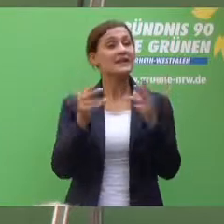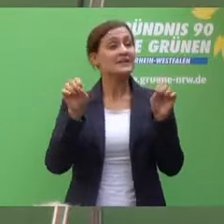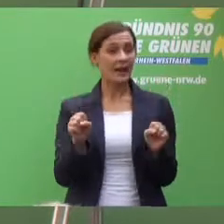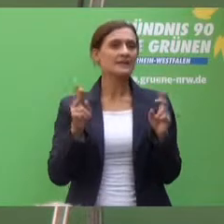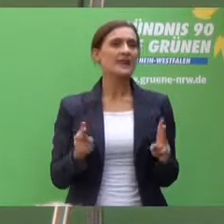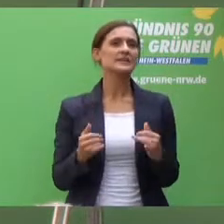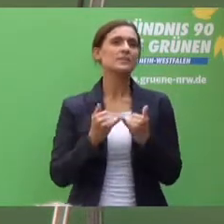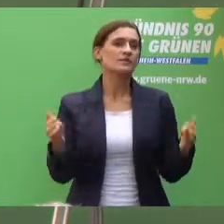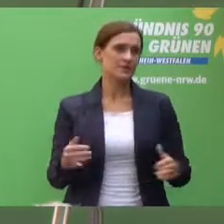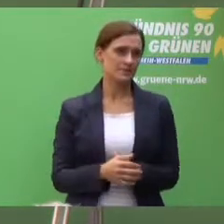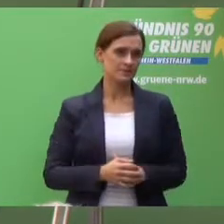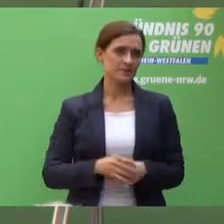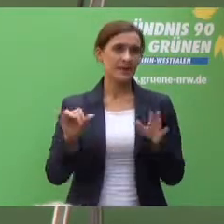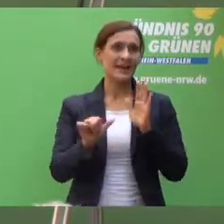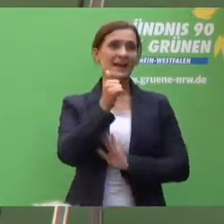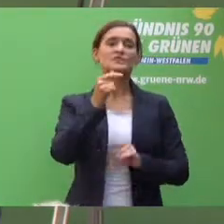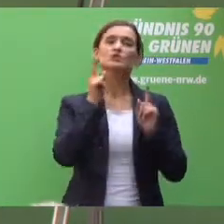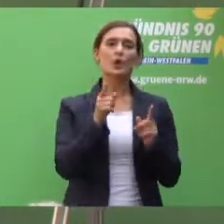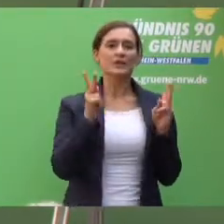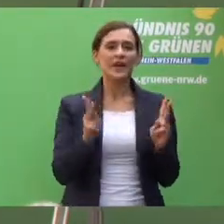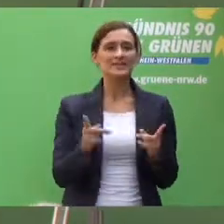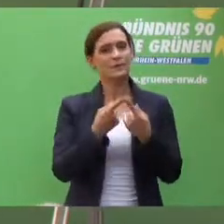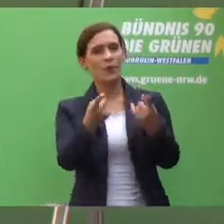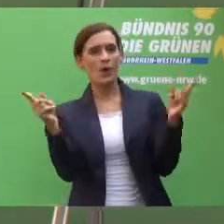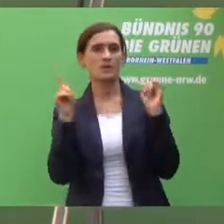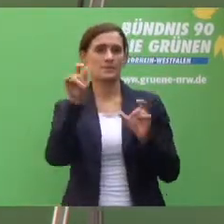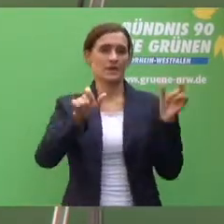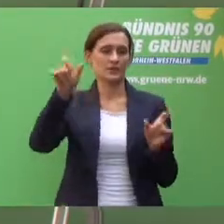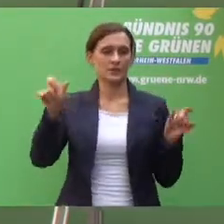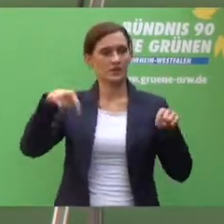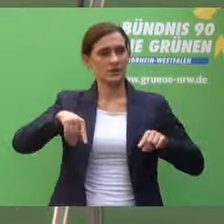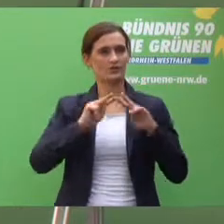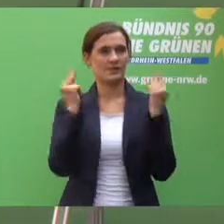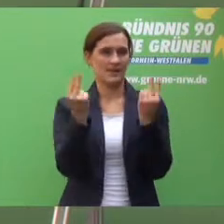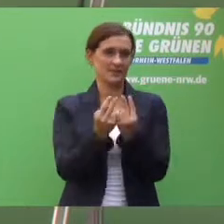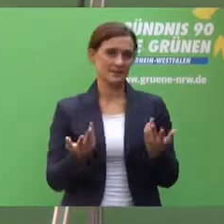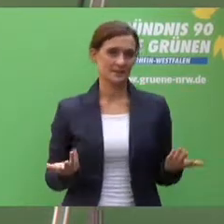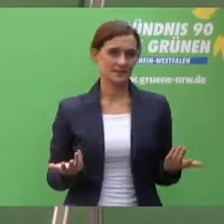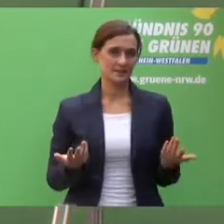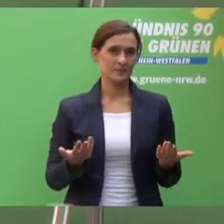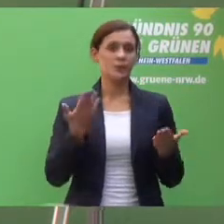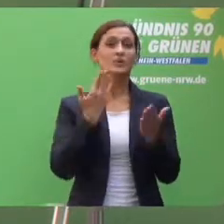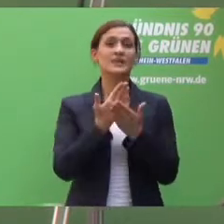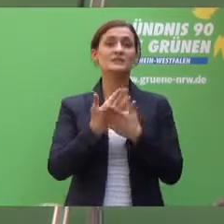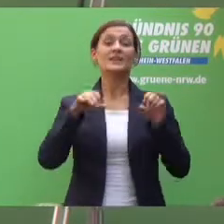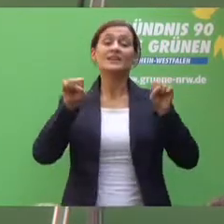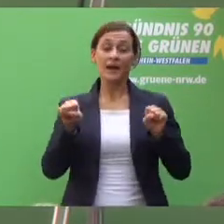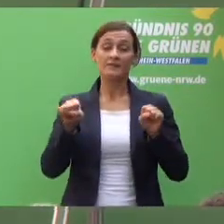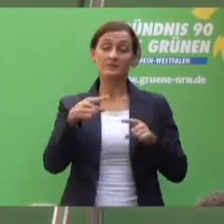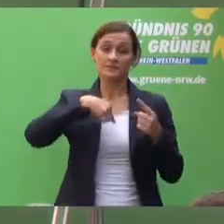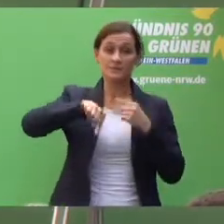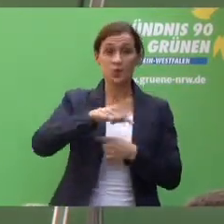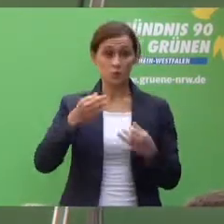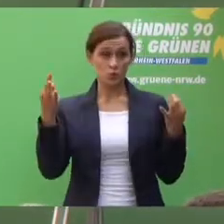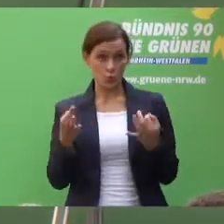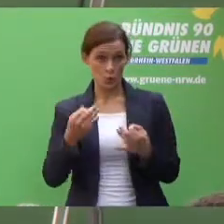es Gerechtigkeit für alle Menschen auf diesem Globus gibt. Und deswegen können wir Grünen